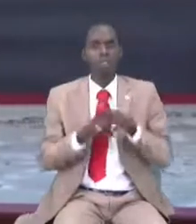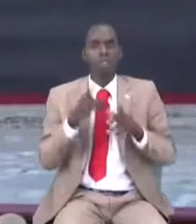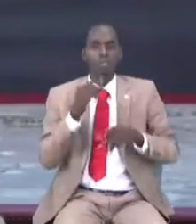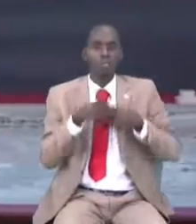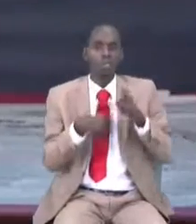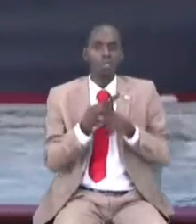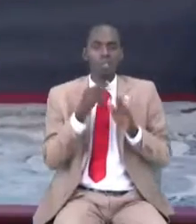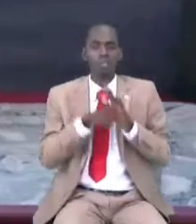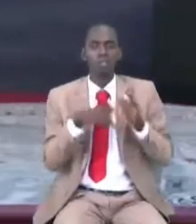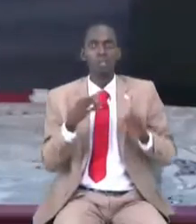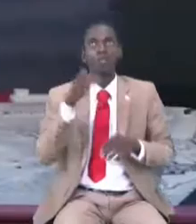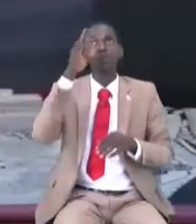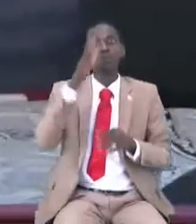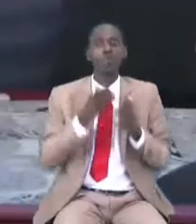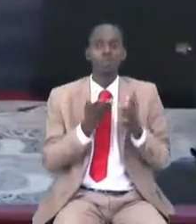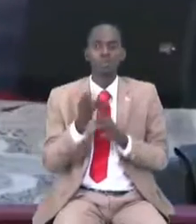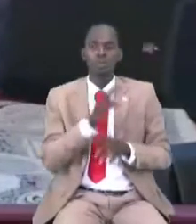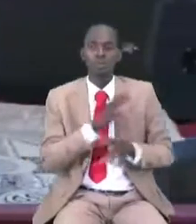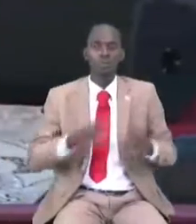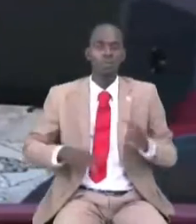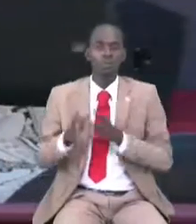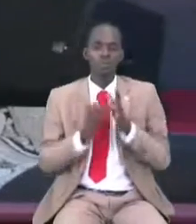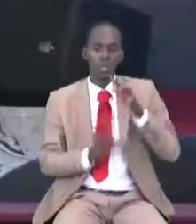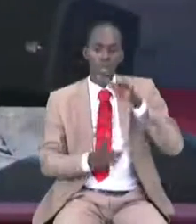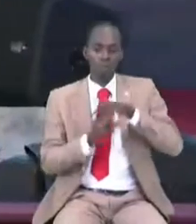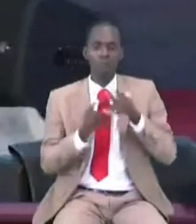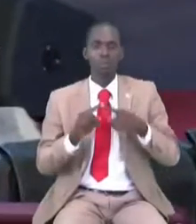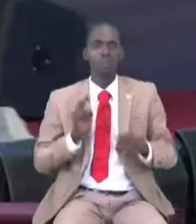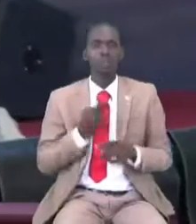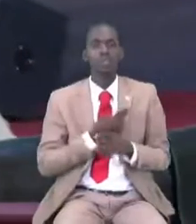sommes sauvés. Et puis, il y a